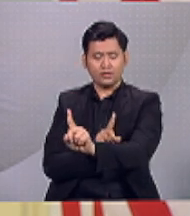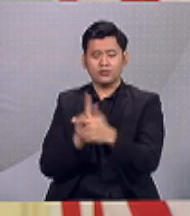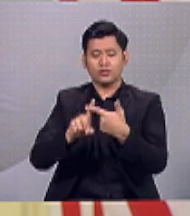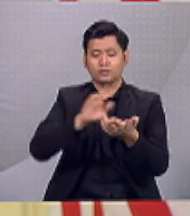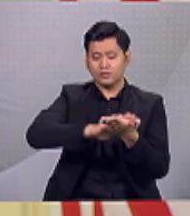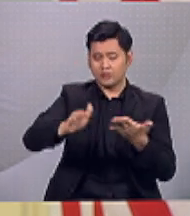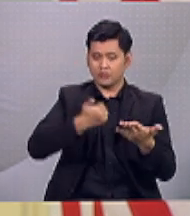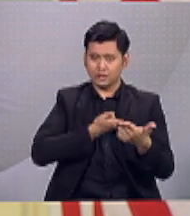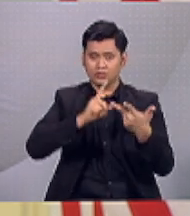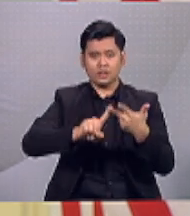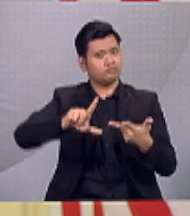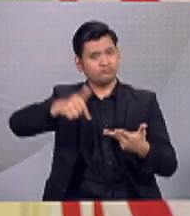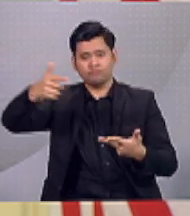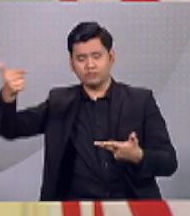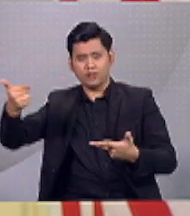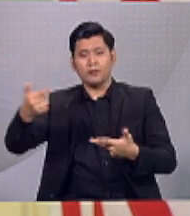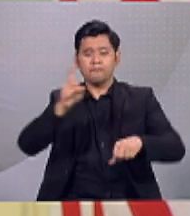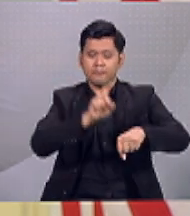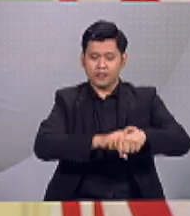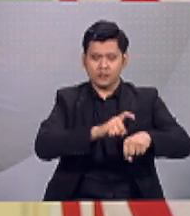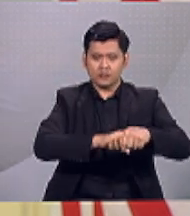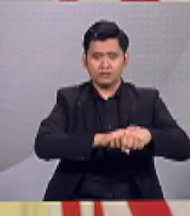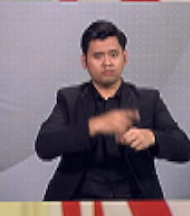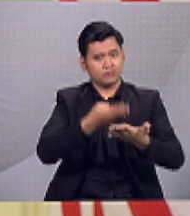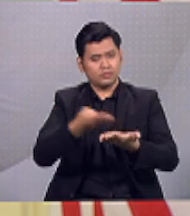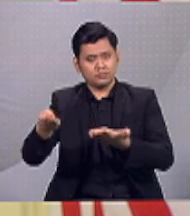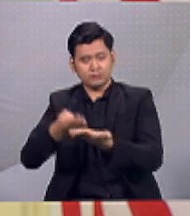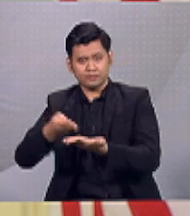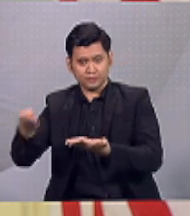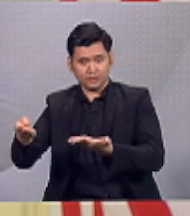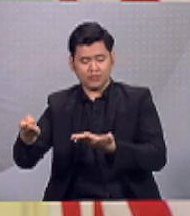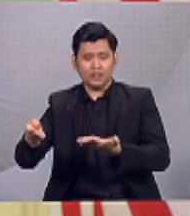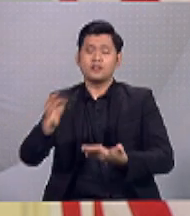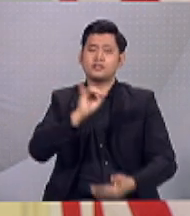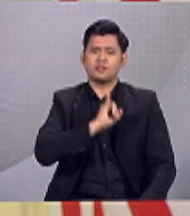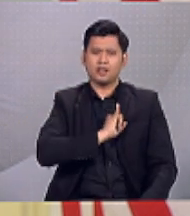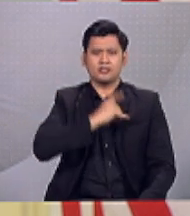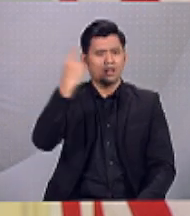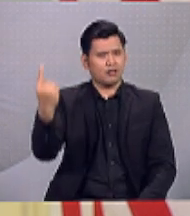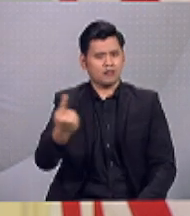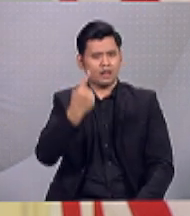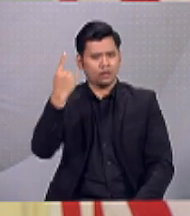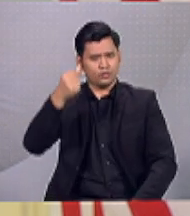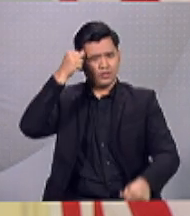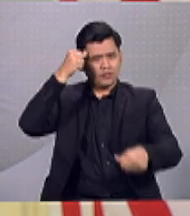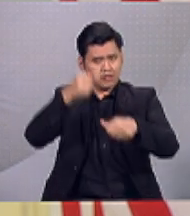dan lain-lain sewaktu membeli belah. Dan seperti yang saya sentiasa ingatkan